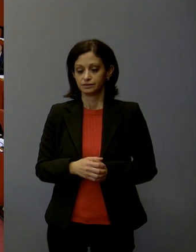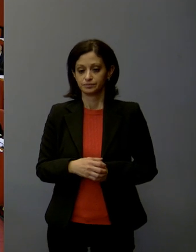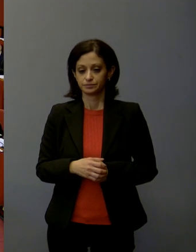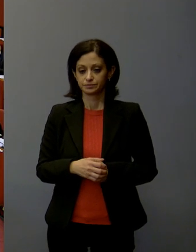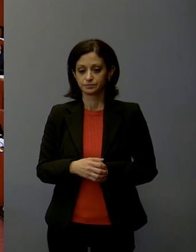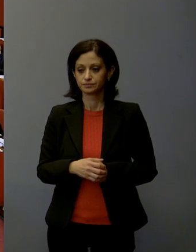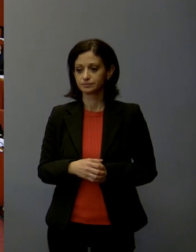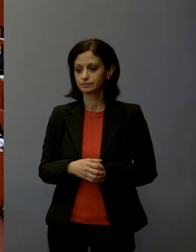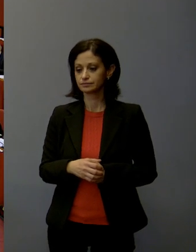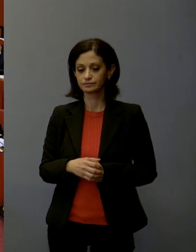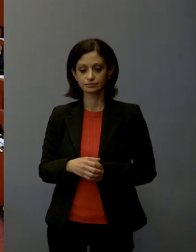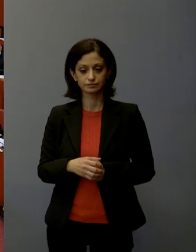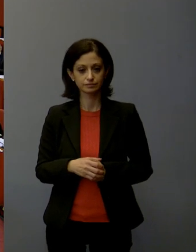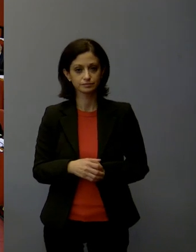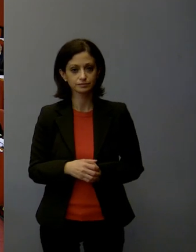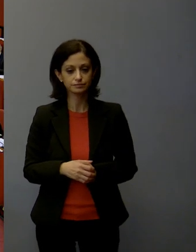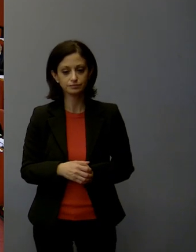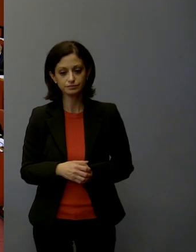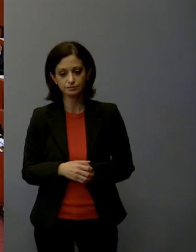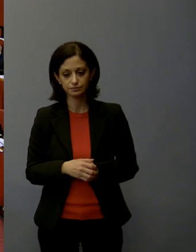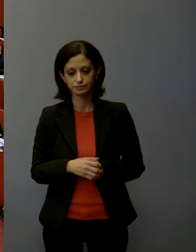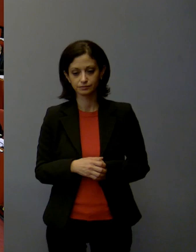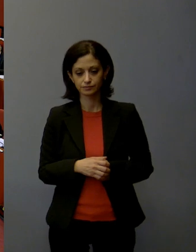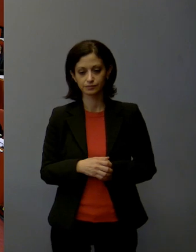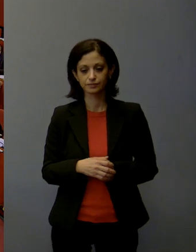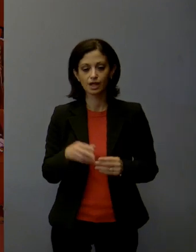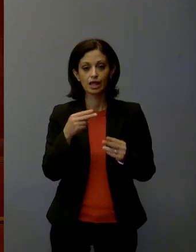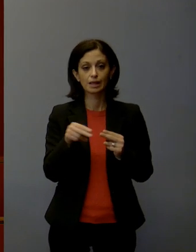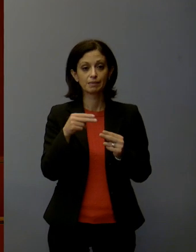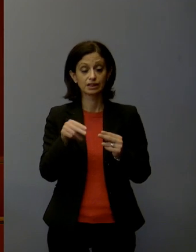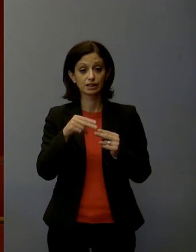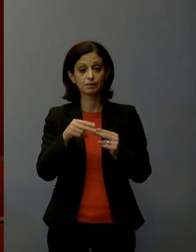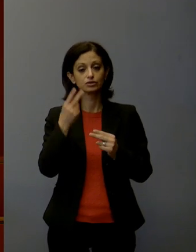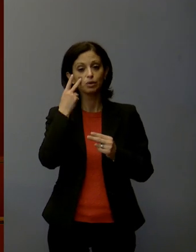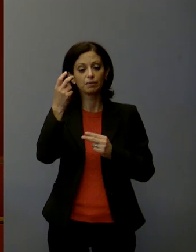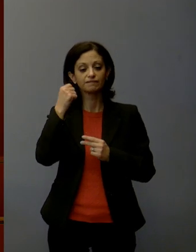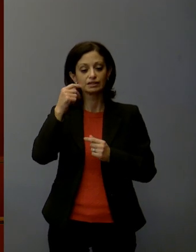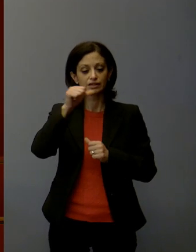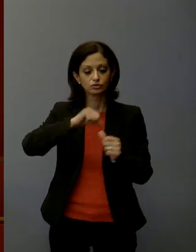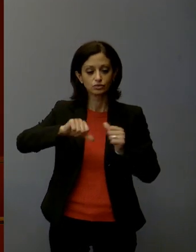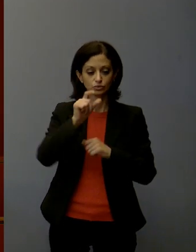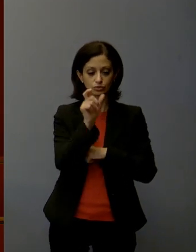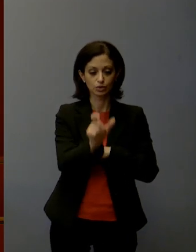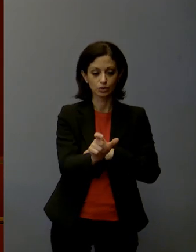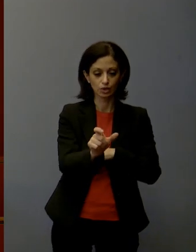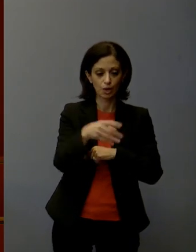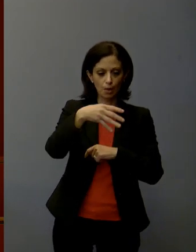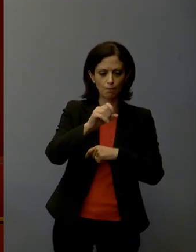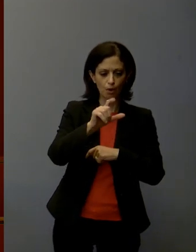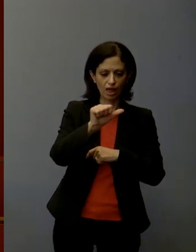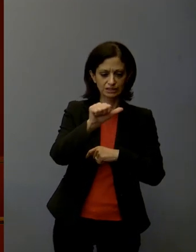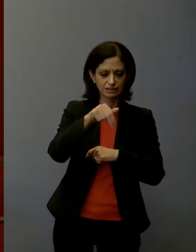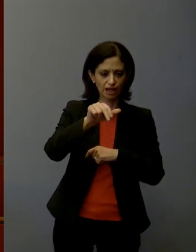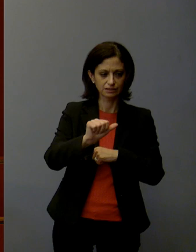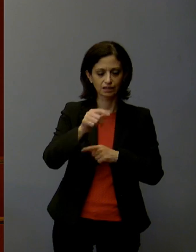ci siamo allora l'emendamento che prevede la sostituzione della parola Molassana comprato è